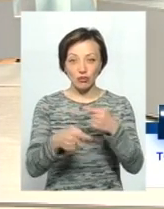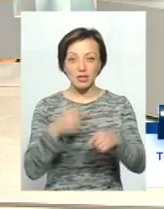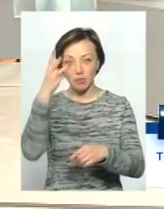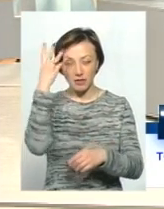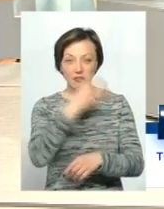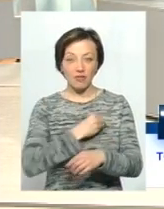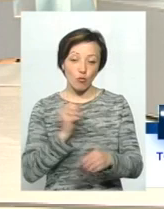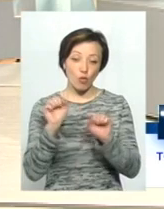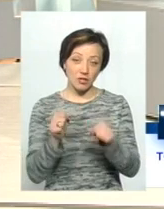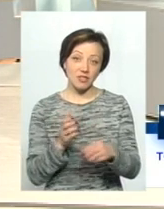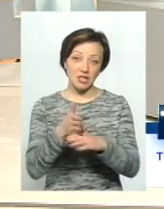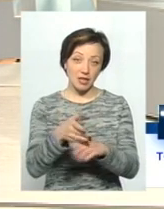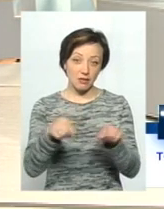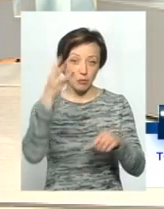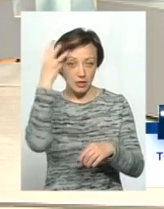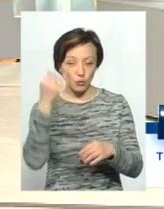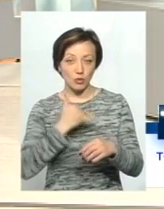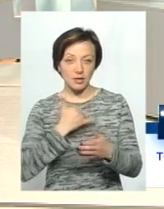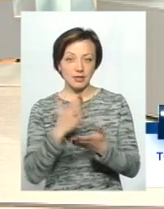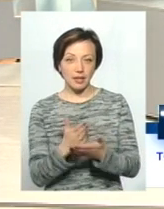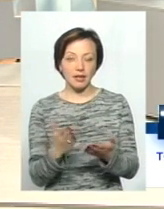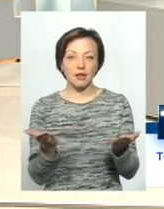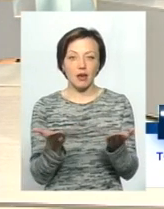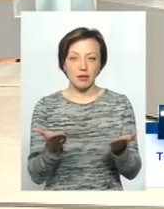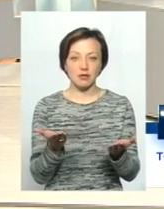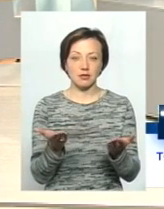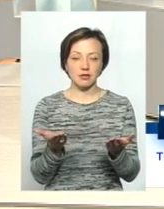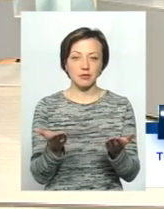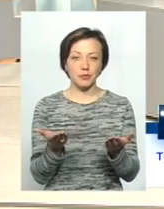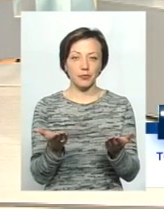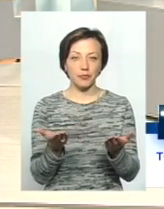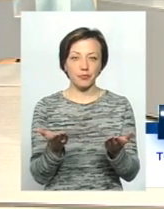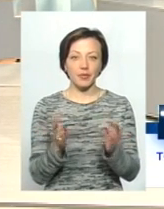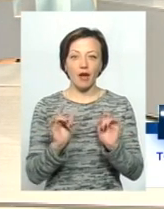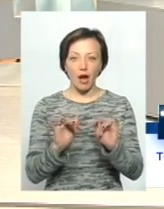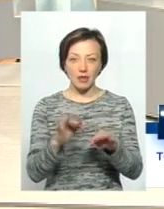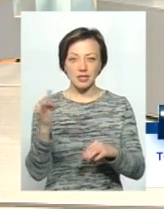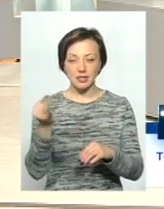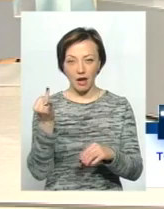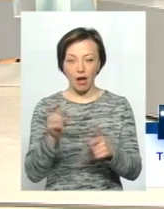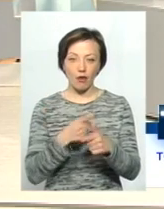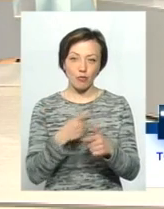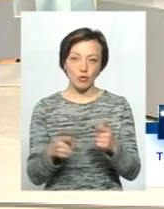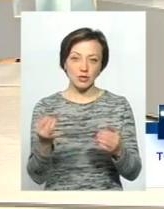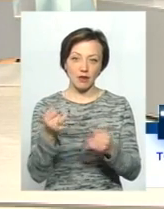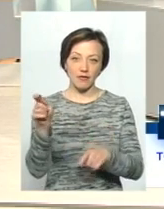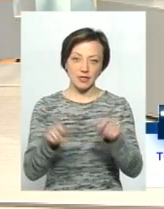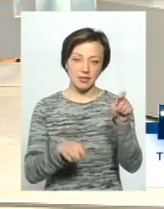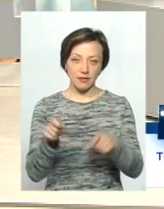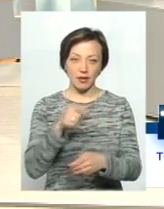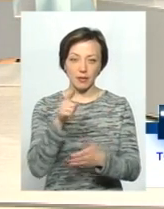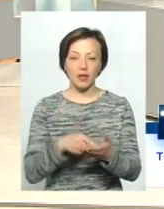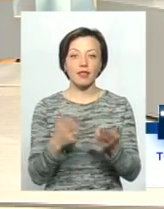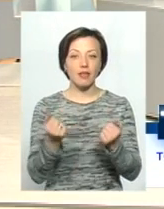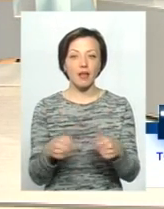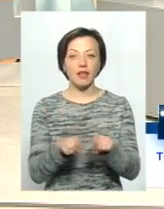можливо, заїдьте в Хмельницький, ми, в нас тут теж є якась акція цікава, або в нас цікавий фестиваль. Да, вот